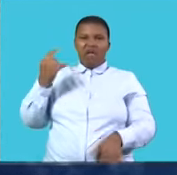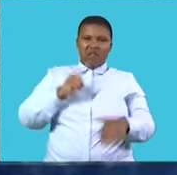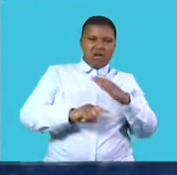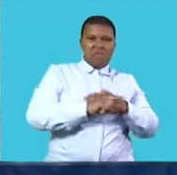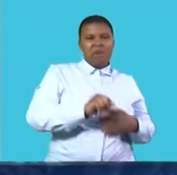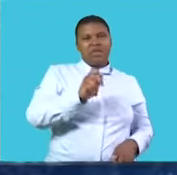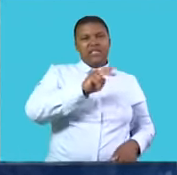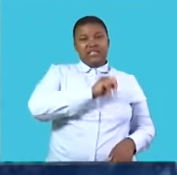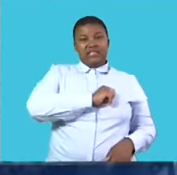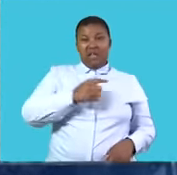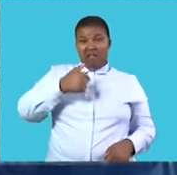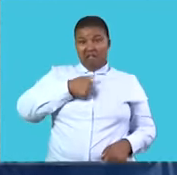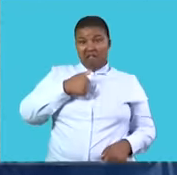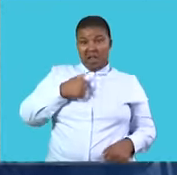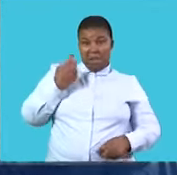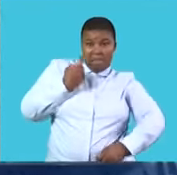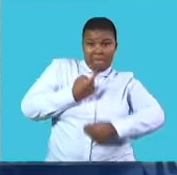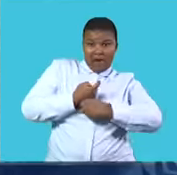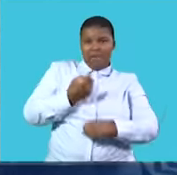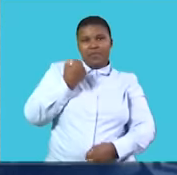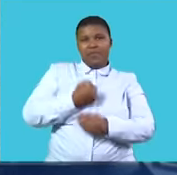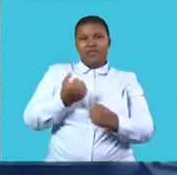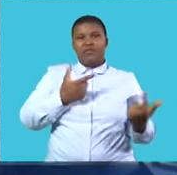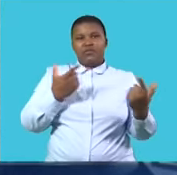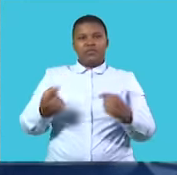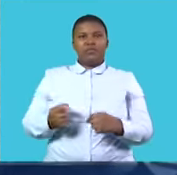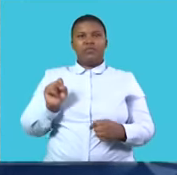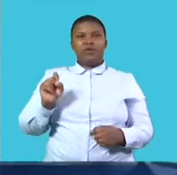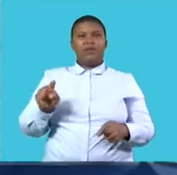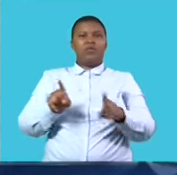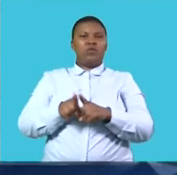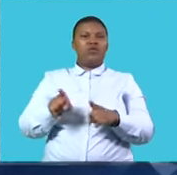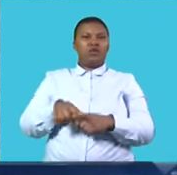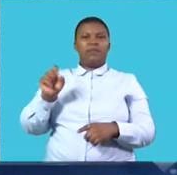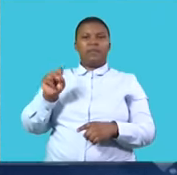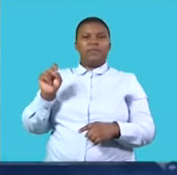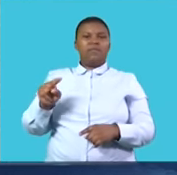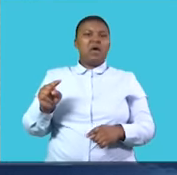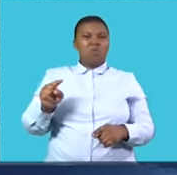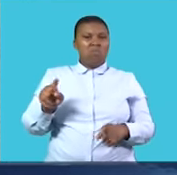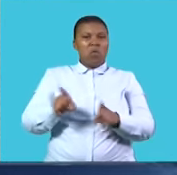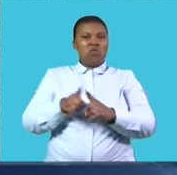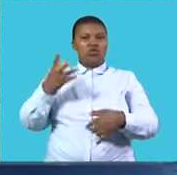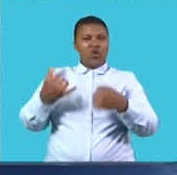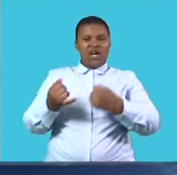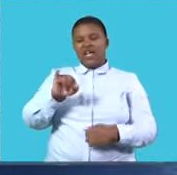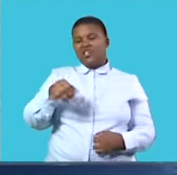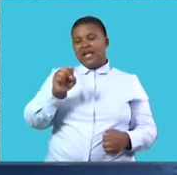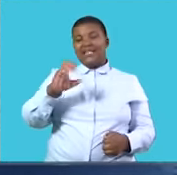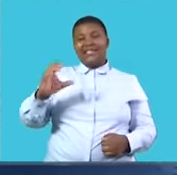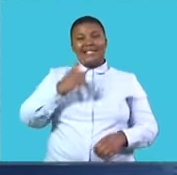Natal ngaphandle kwemvume yakhe, nokwazi kuholele ekutheni elahlekelwe uxhaso lwemoto eyinikwe inkampani JAC